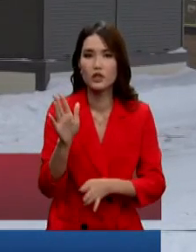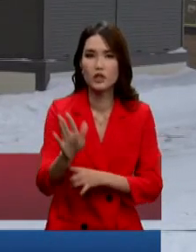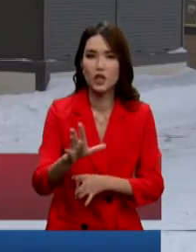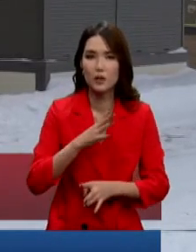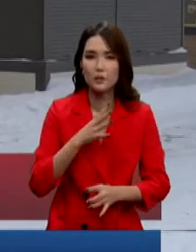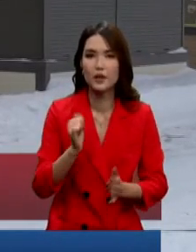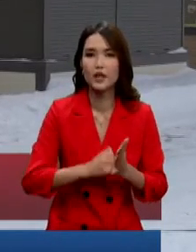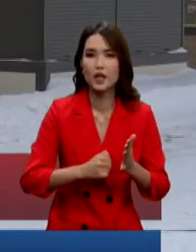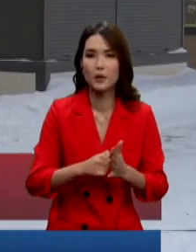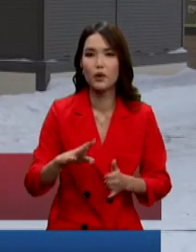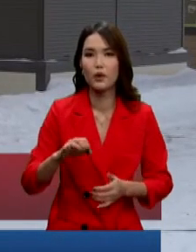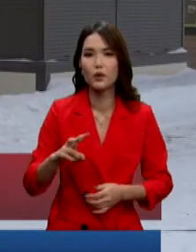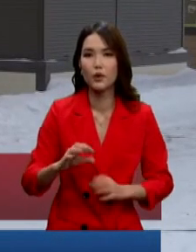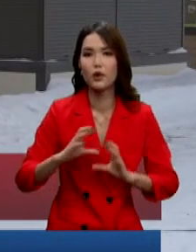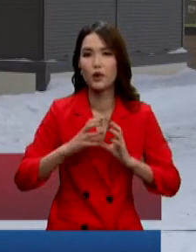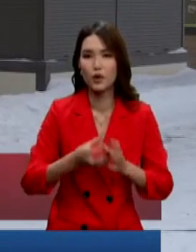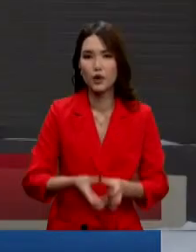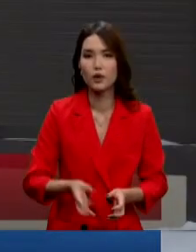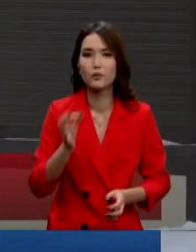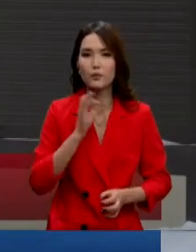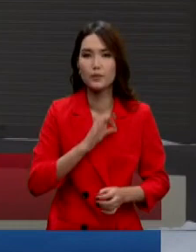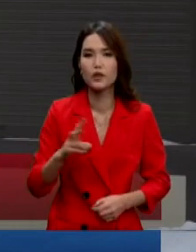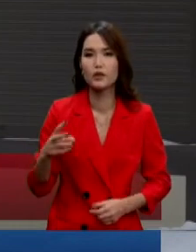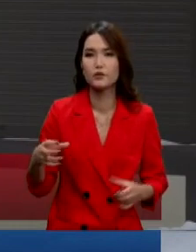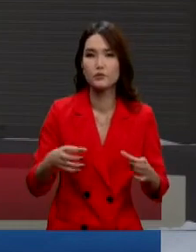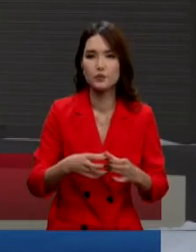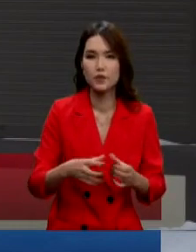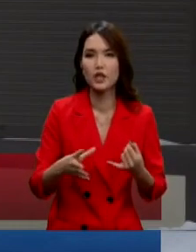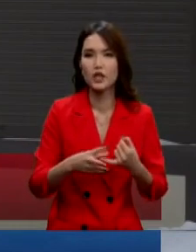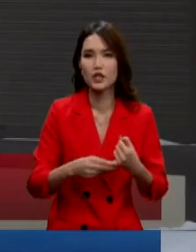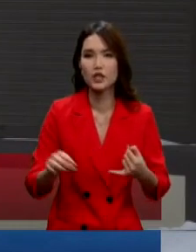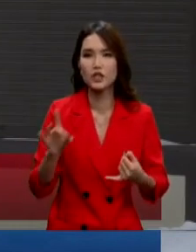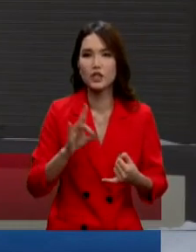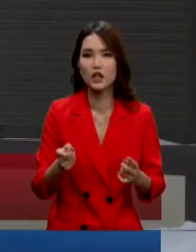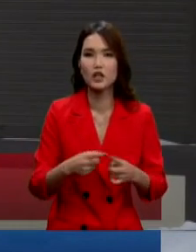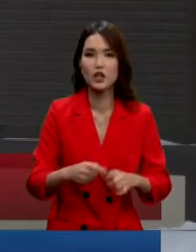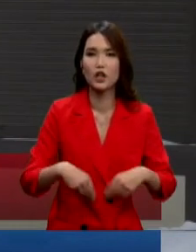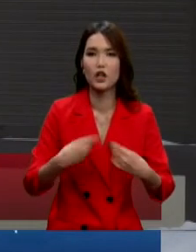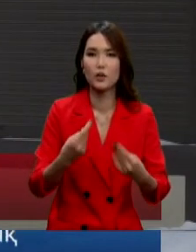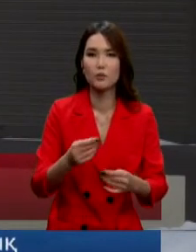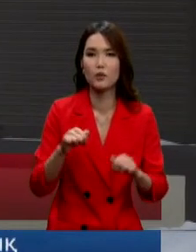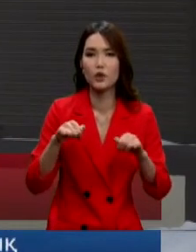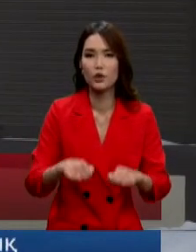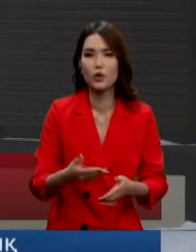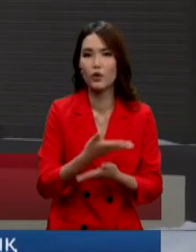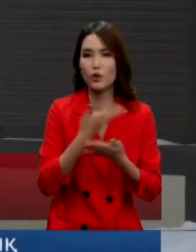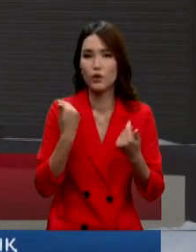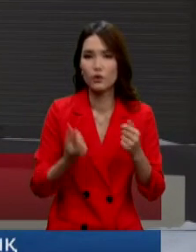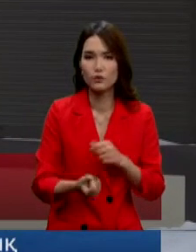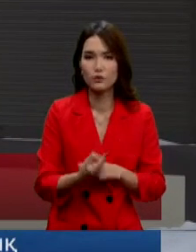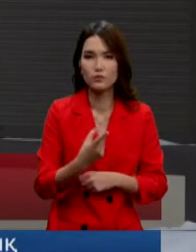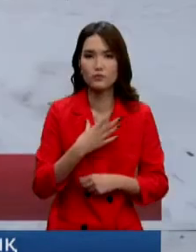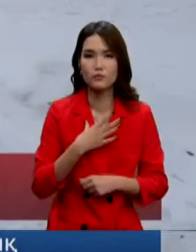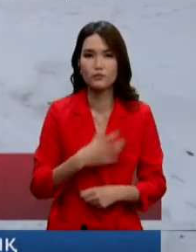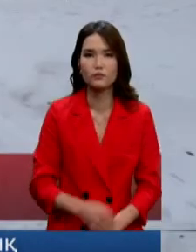Өткені Тобыл әлеуметтік кәсіпкерлік корпорациясының жер телімдерін жалға беруге құқығы жоқ болып шықты.